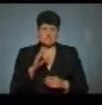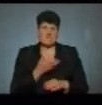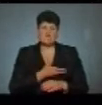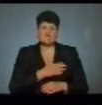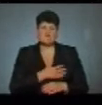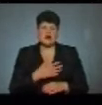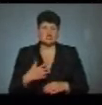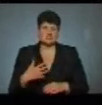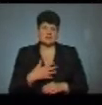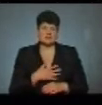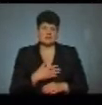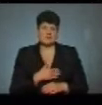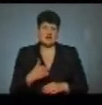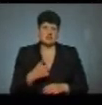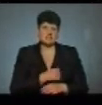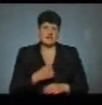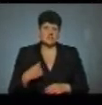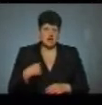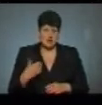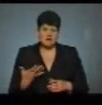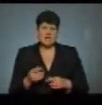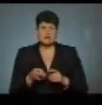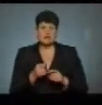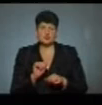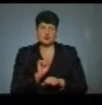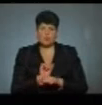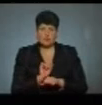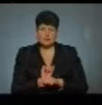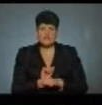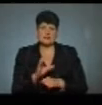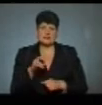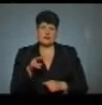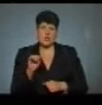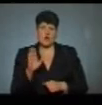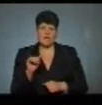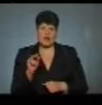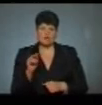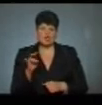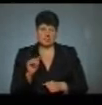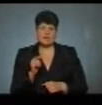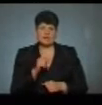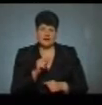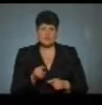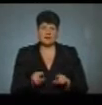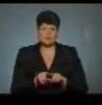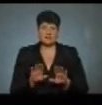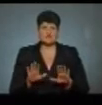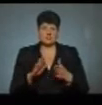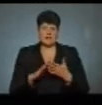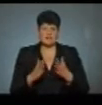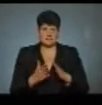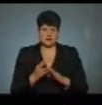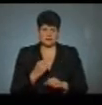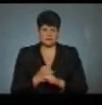ранку 13 березня призупинили пасажирське залізничне сполучення зі Словаччиною, оскільки в цій країні вели надзвичайний стан,